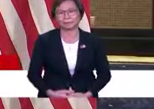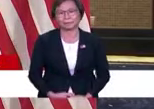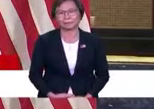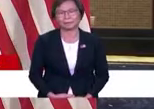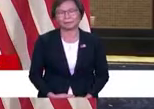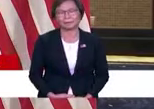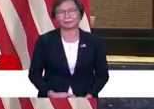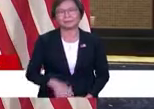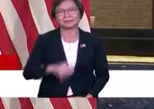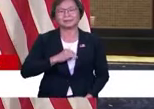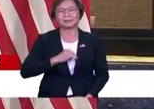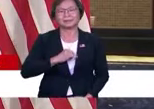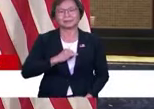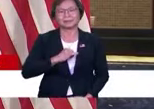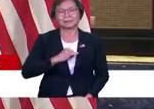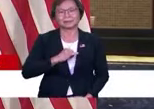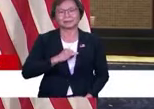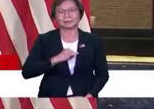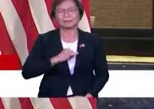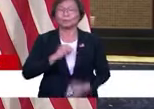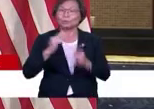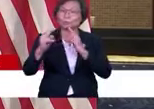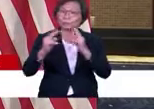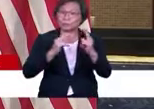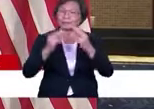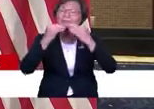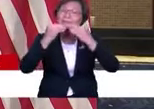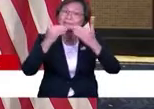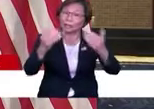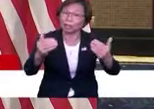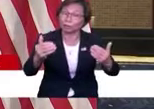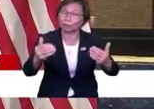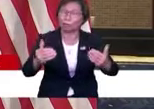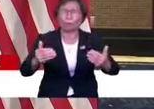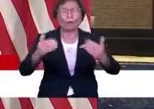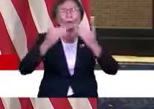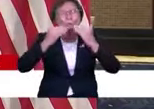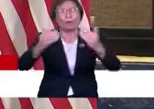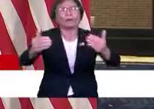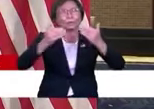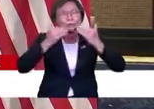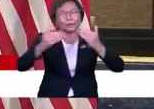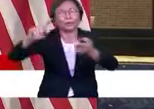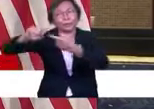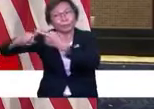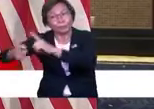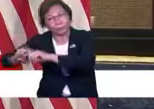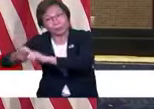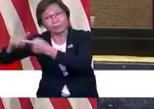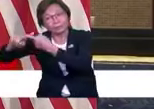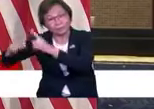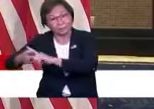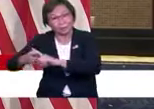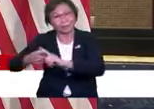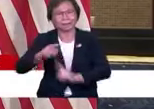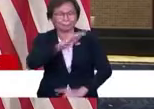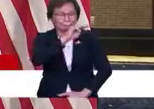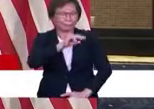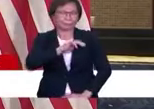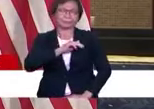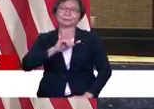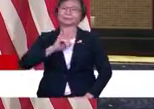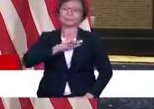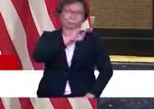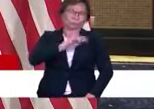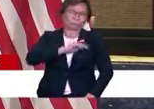Hai saya juga merekam kan ucapan terima kasih yang tidak terhingga kepada rakan-rakan jemaah menteri